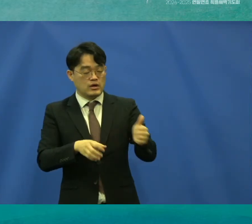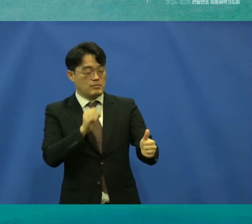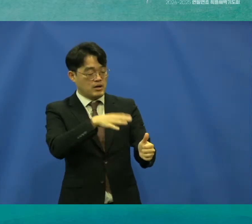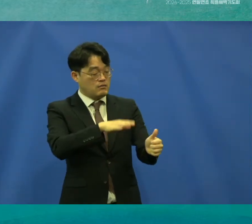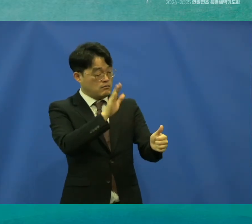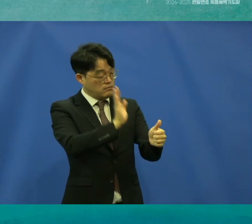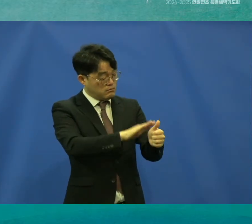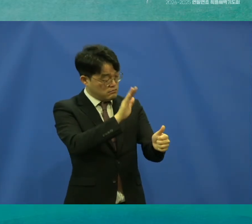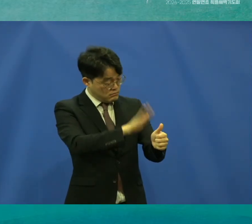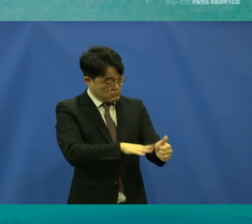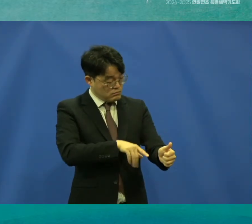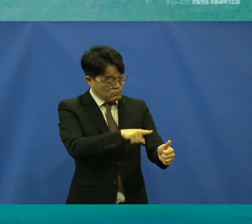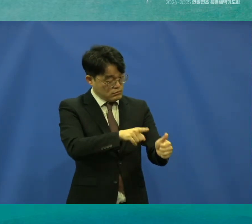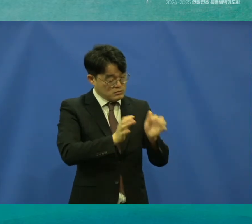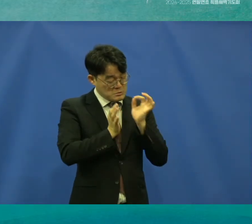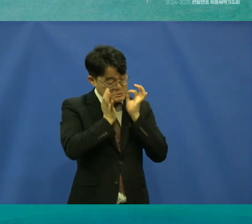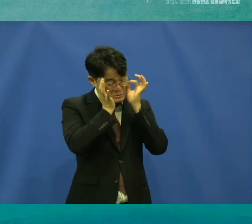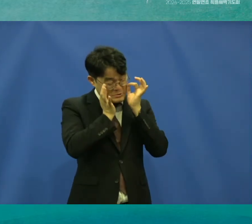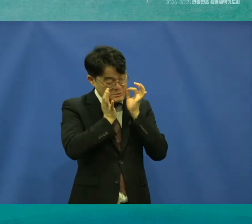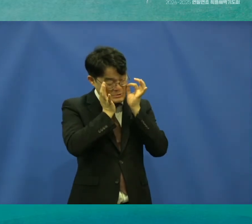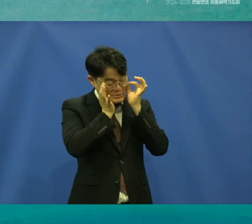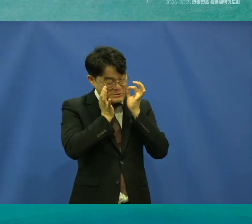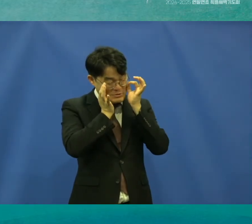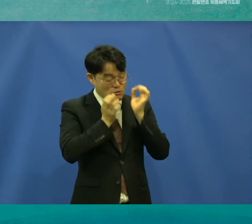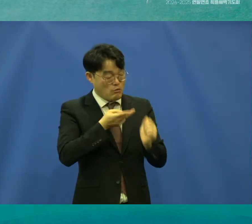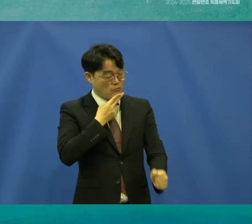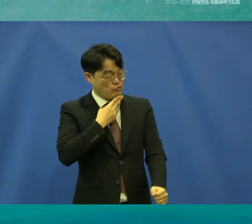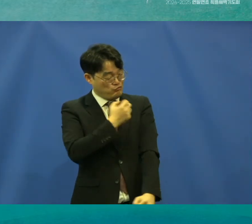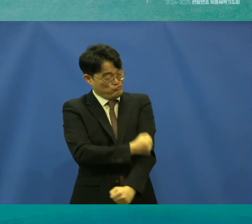났다가 하룻밤에 말라버린 이 박넝쿨을 아꼈거든.